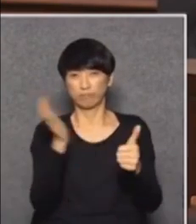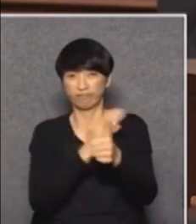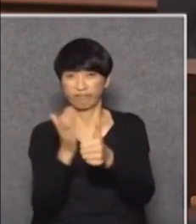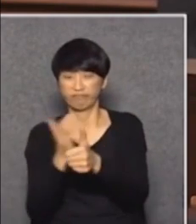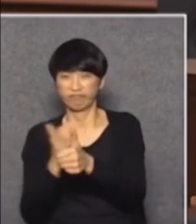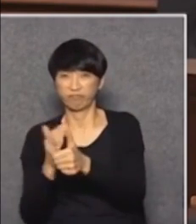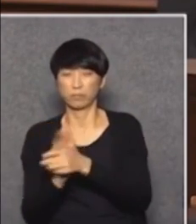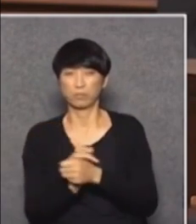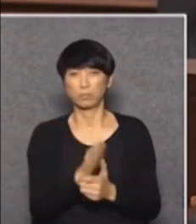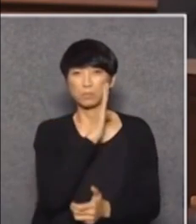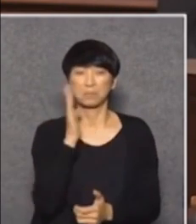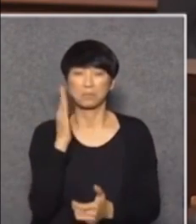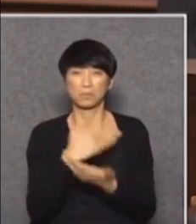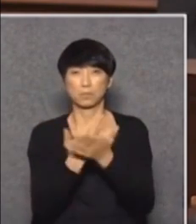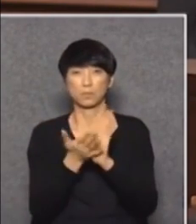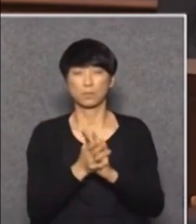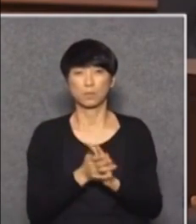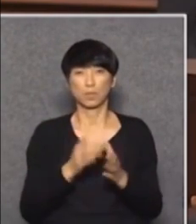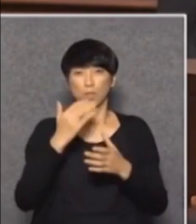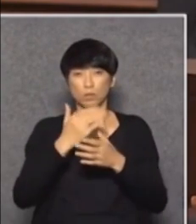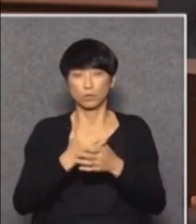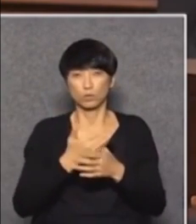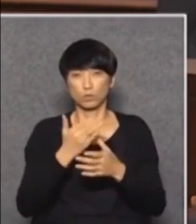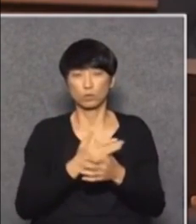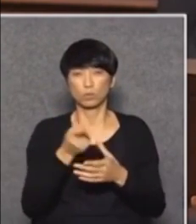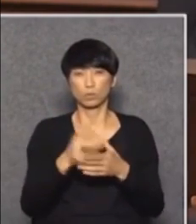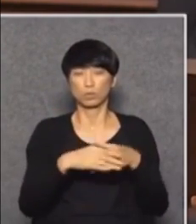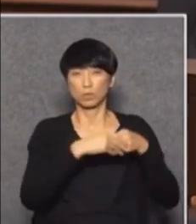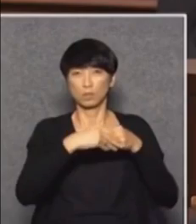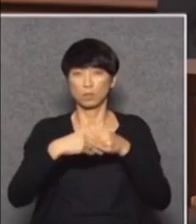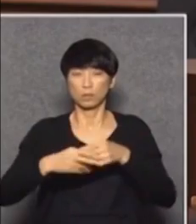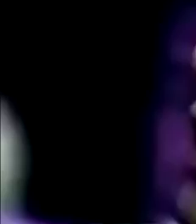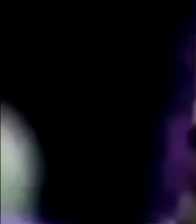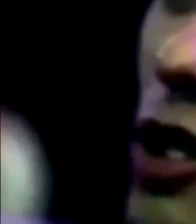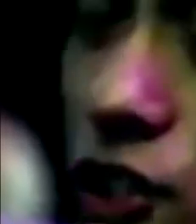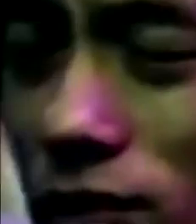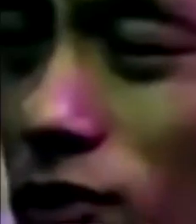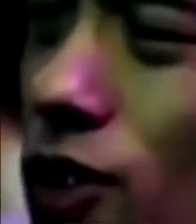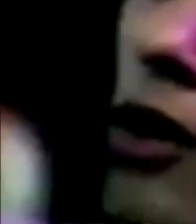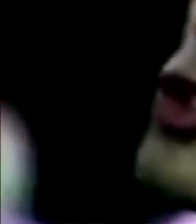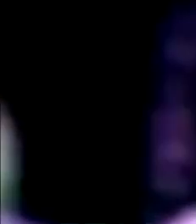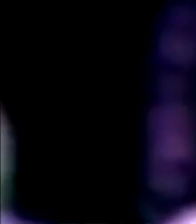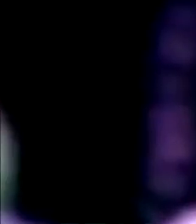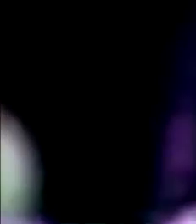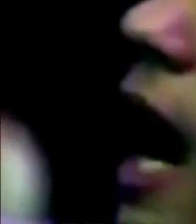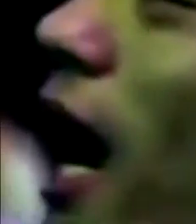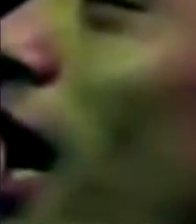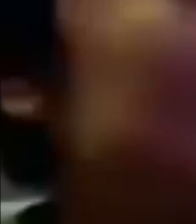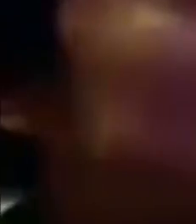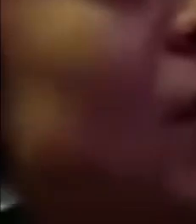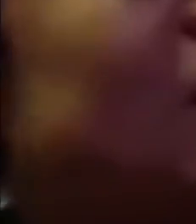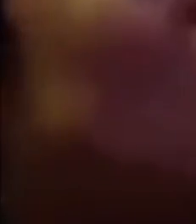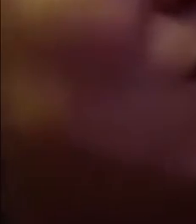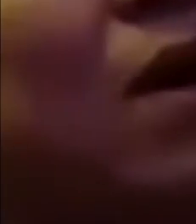难避免因此刻带着成见，来展笑脸